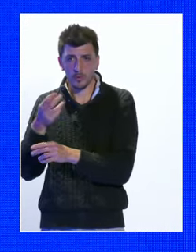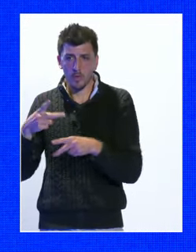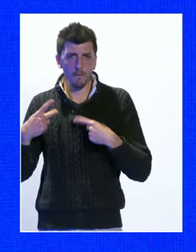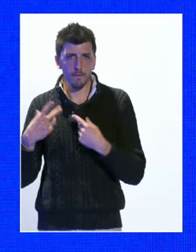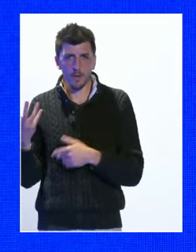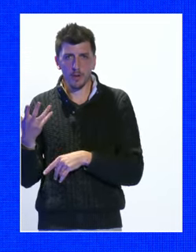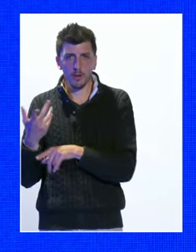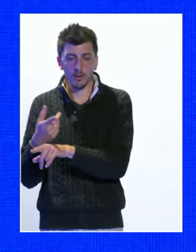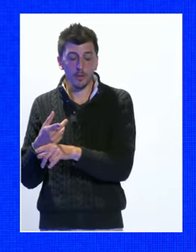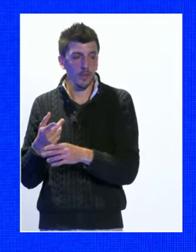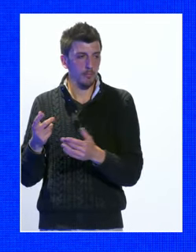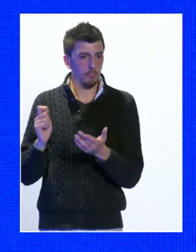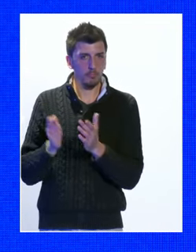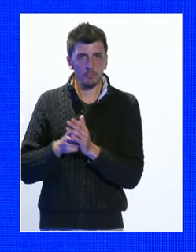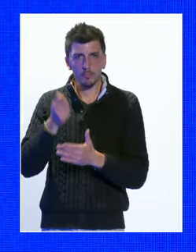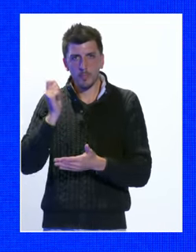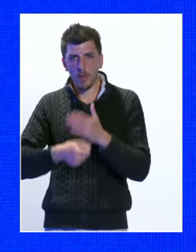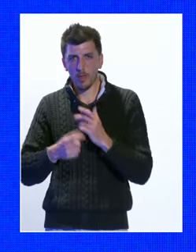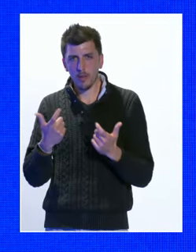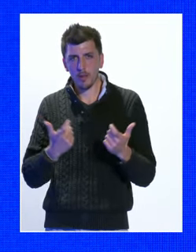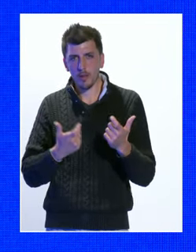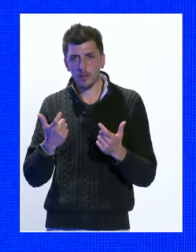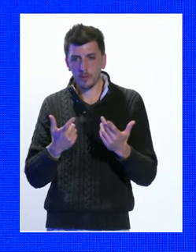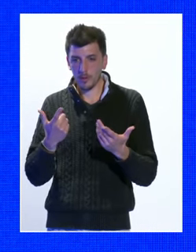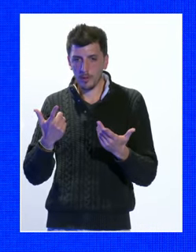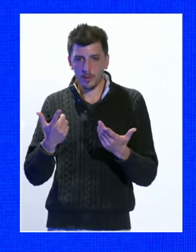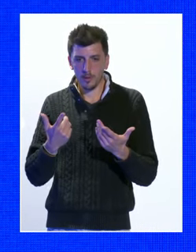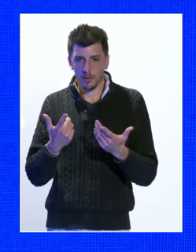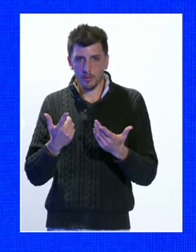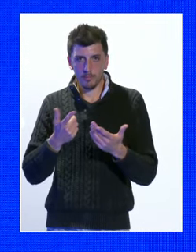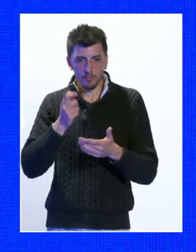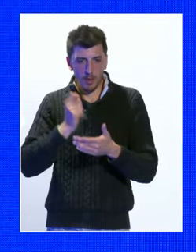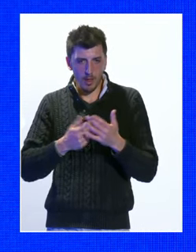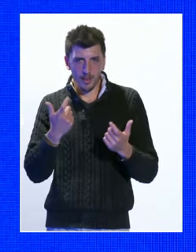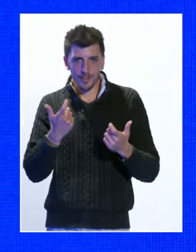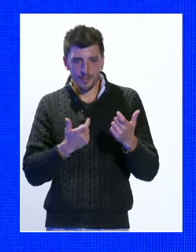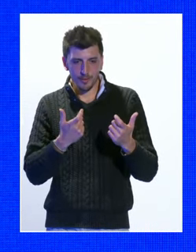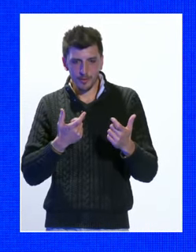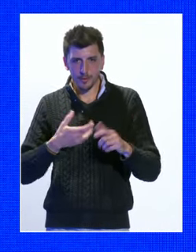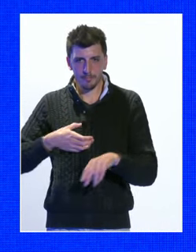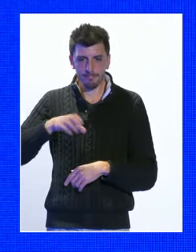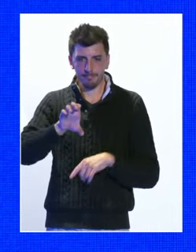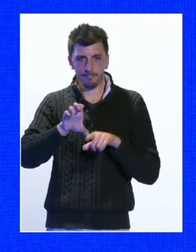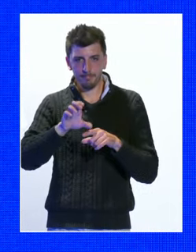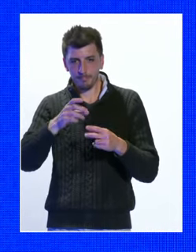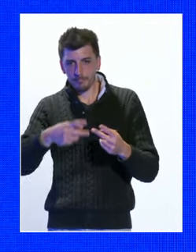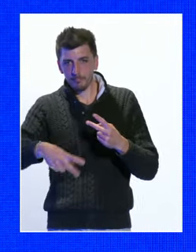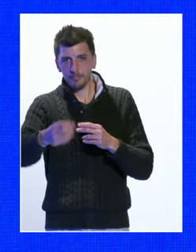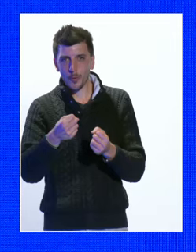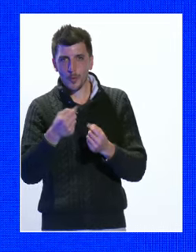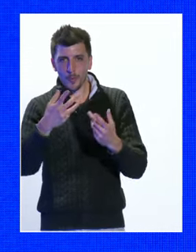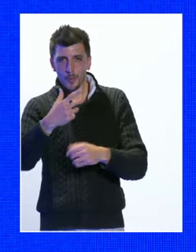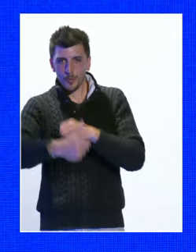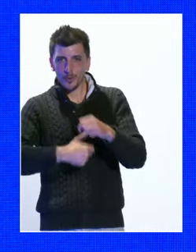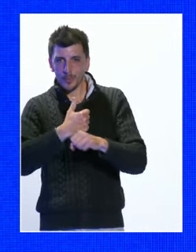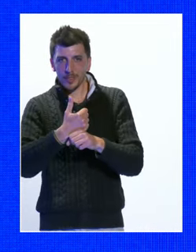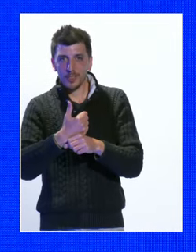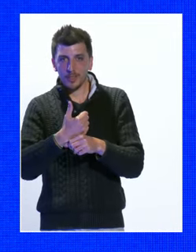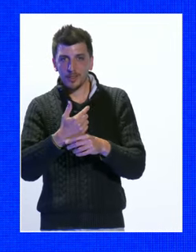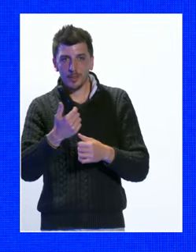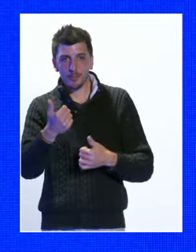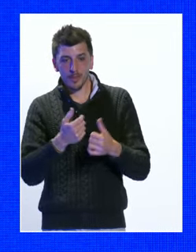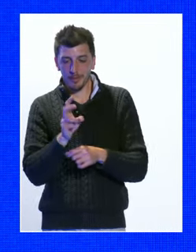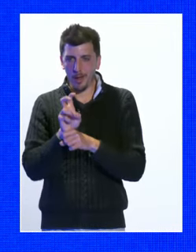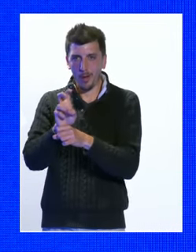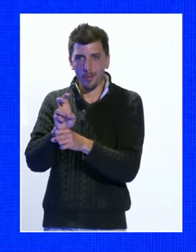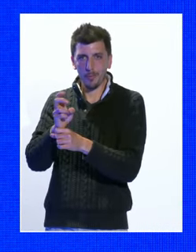quand on achète une voiture, c'est pendant plusieurs années qu'on programme le service de son emprunt.